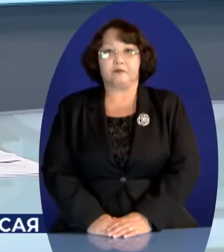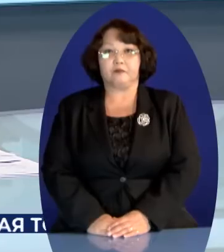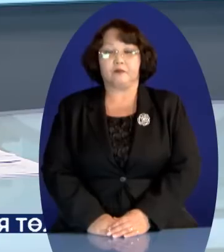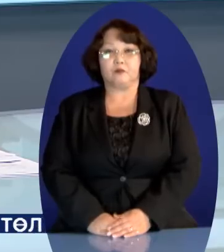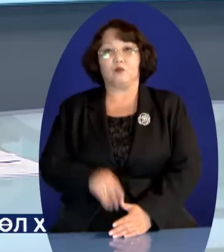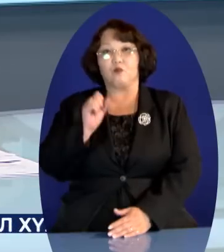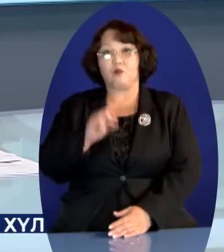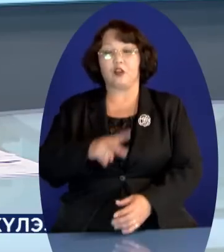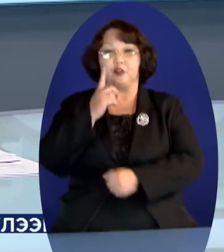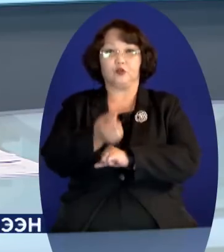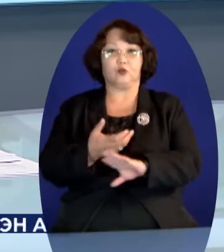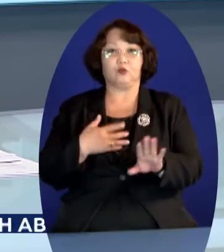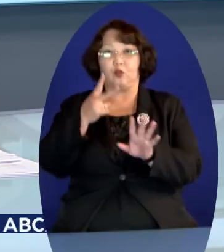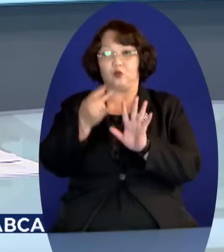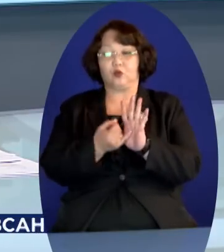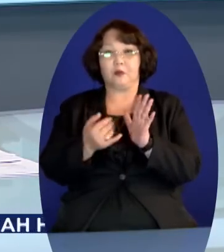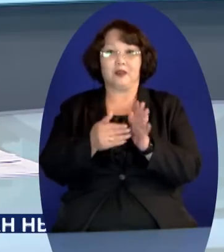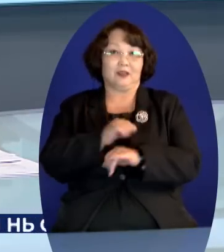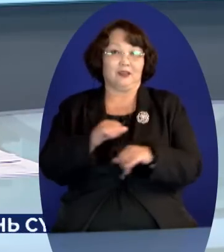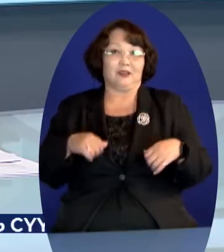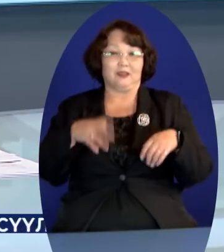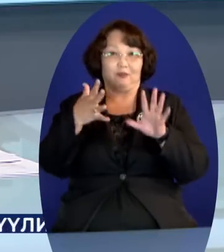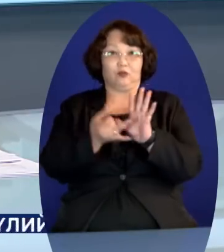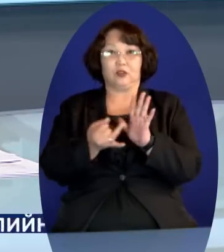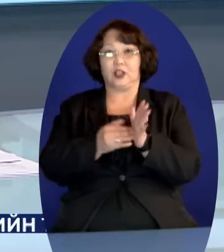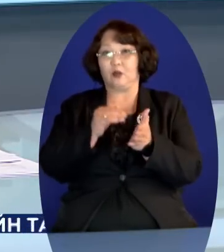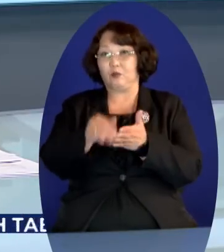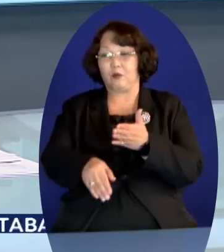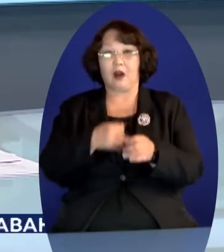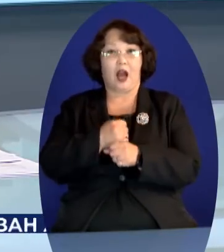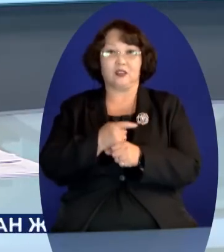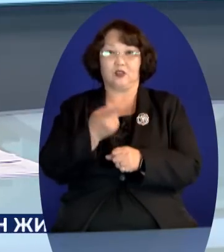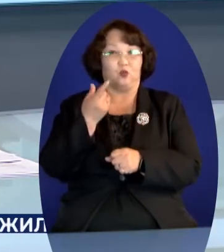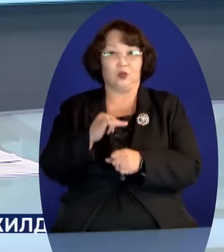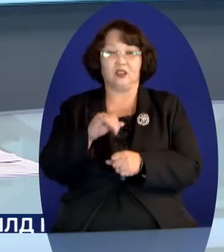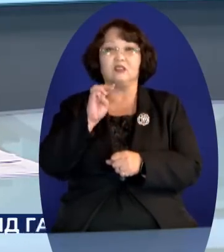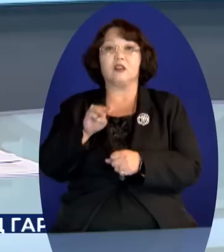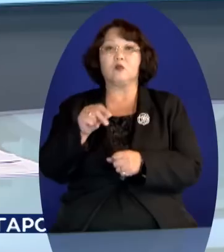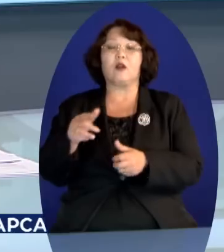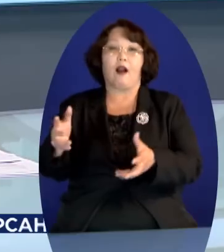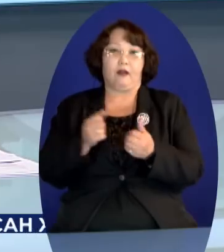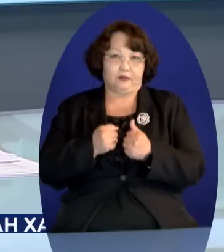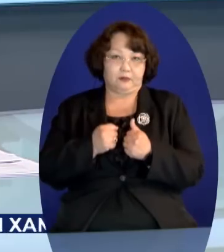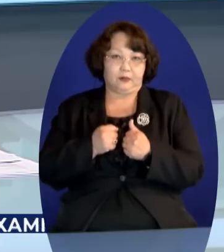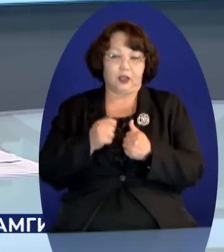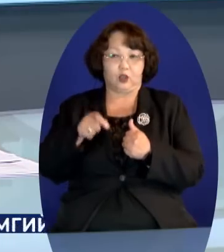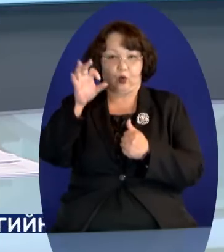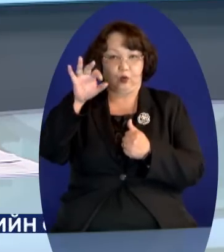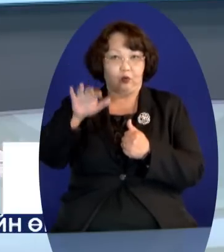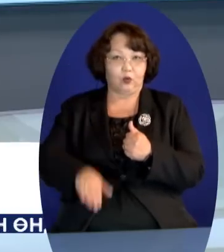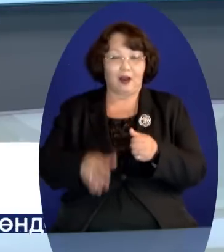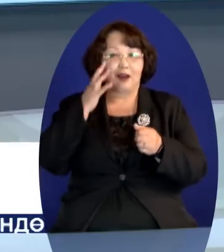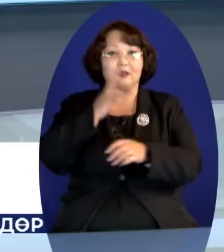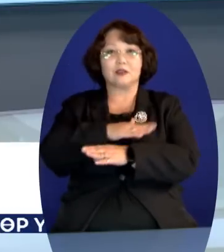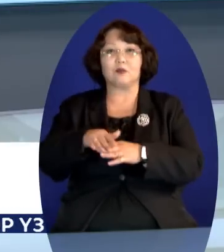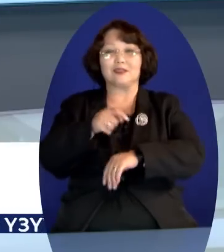За тэгвэл өнгөрөх онд 26 мянган гаруй иргэн 57 тэрбум төгрөгийн ажилгүйдлийн тэтгэмж авсан байна. Энэ хэмжээг бууруулах нэг шийдэл нь цагийн